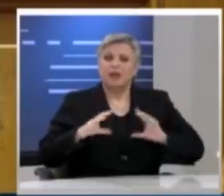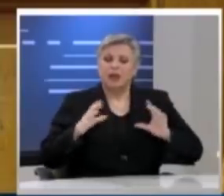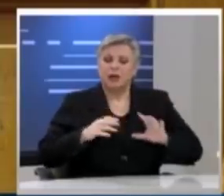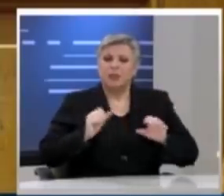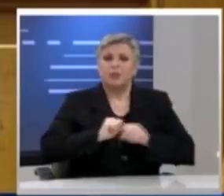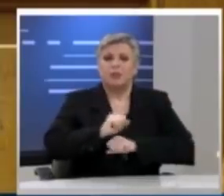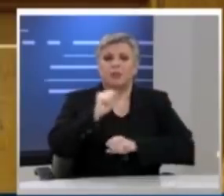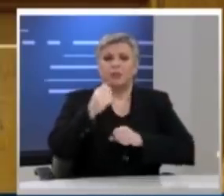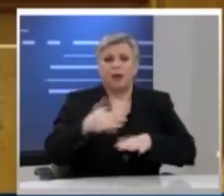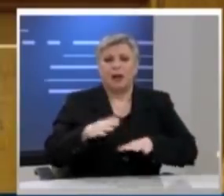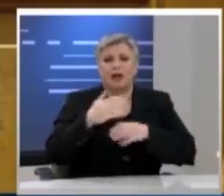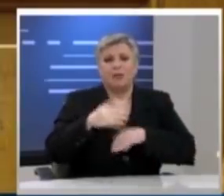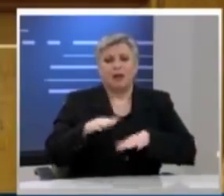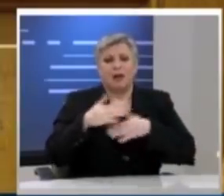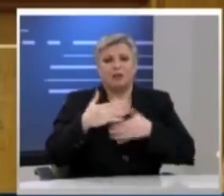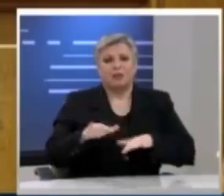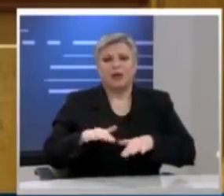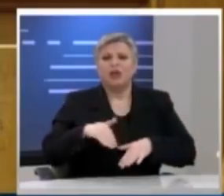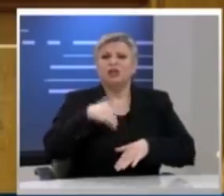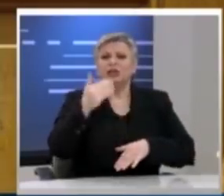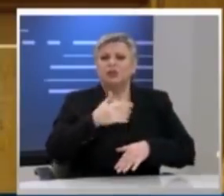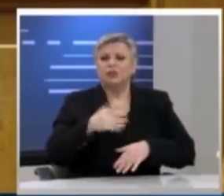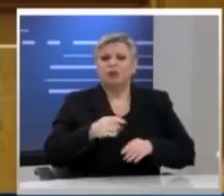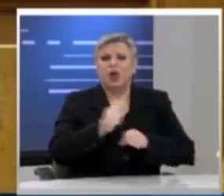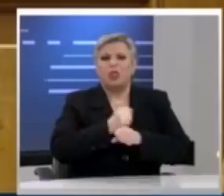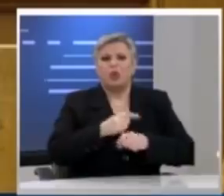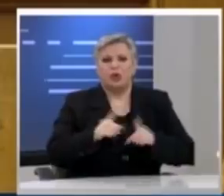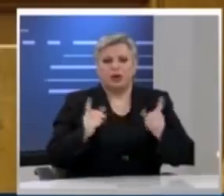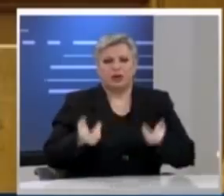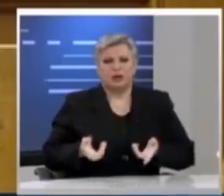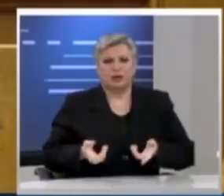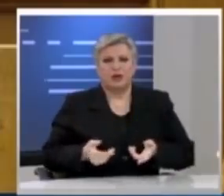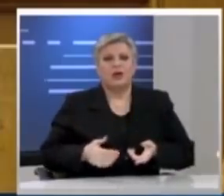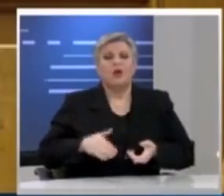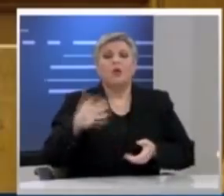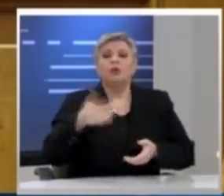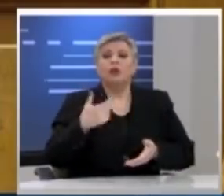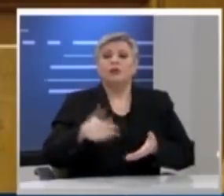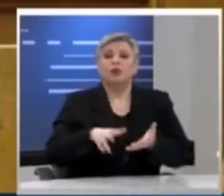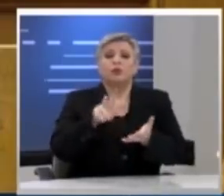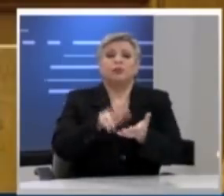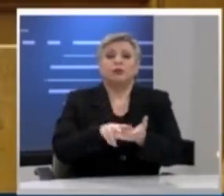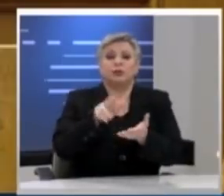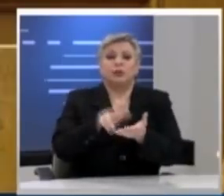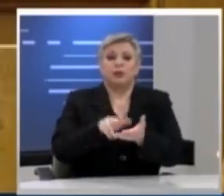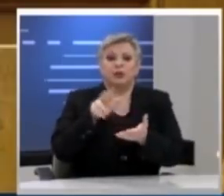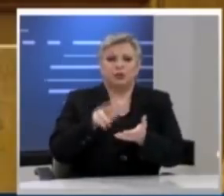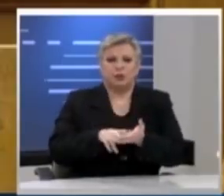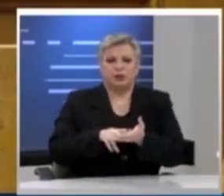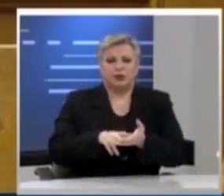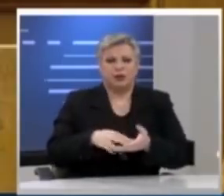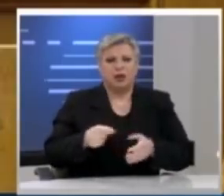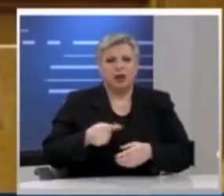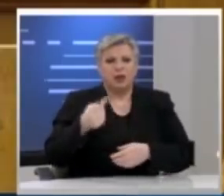ανατραπούν επίσης τα υπάρχοντα εμπόδια με τις διάφορο τύπου πιστοποιήσεις που αλυσιδωτά και